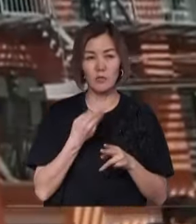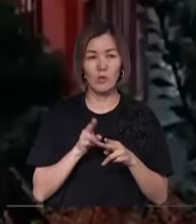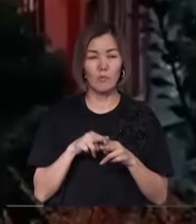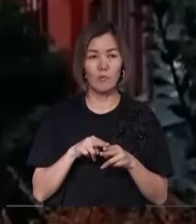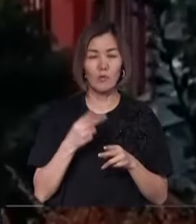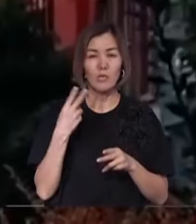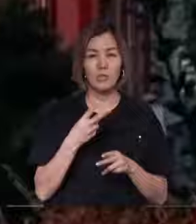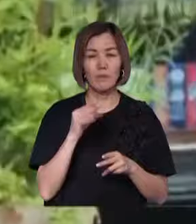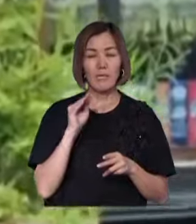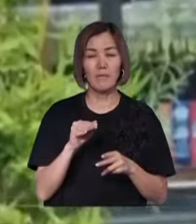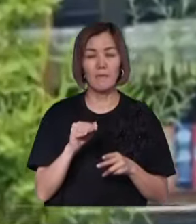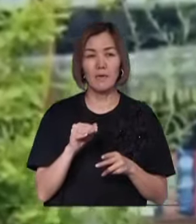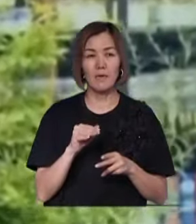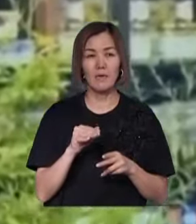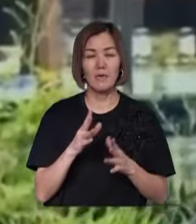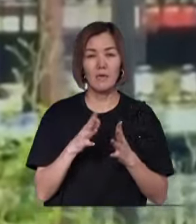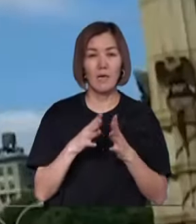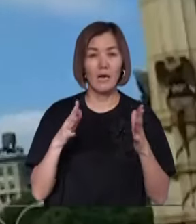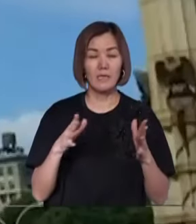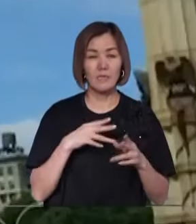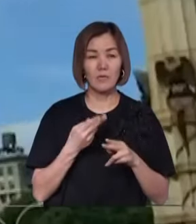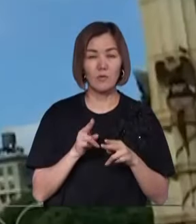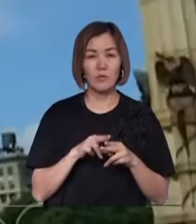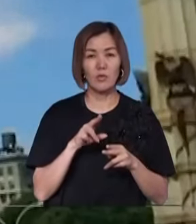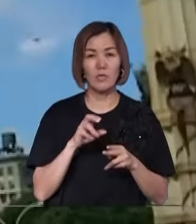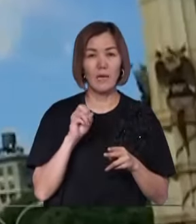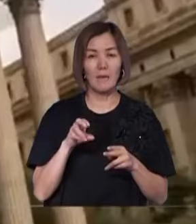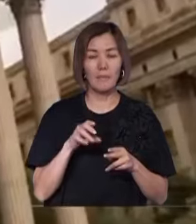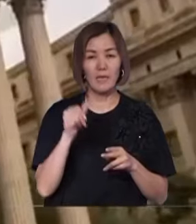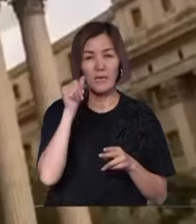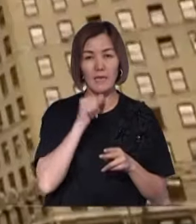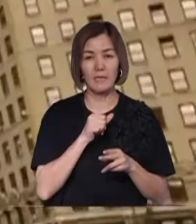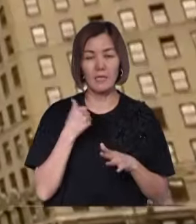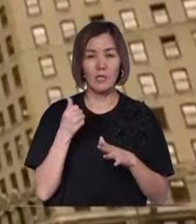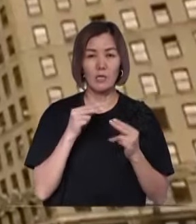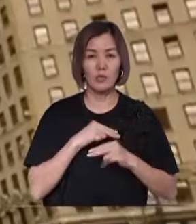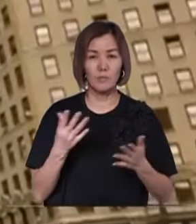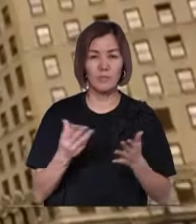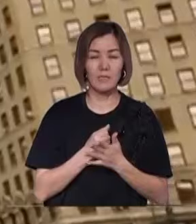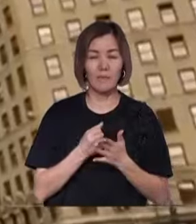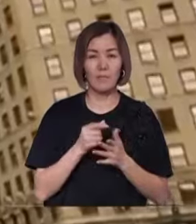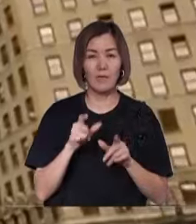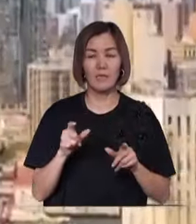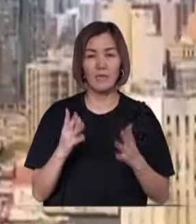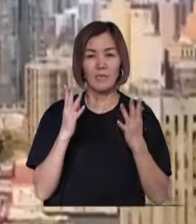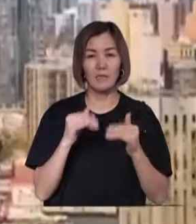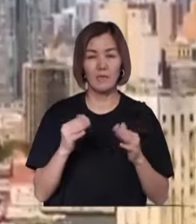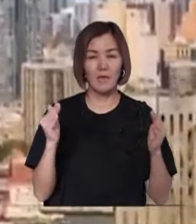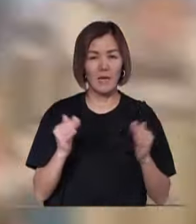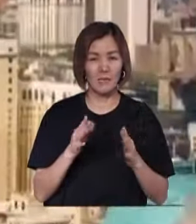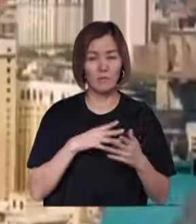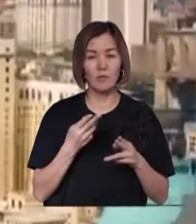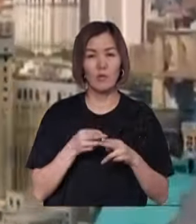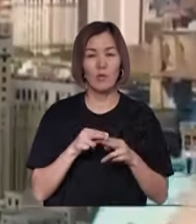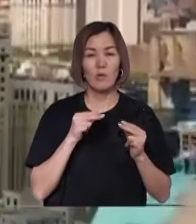болжамнан 22 мың адамға артық. Сонымен қатар сәуір айында екі қолға бір жұмыс тапқандардың қатары әдеттегіден аз болды. Бұл